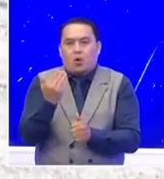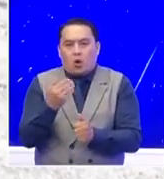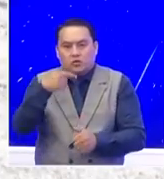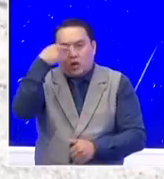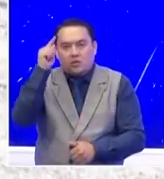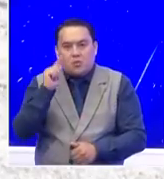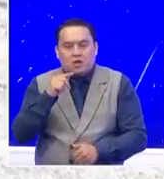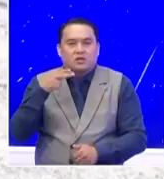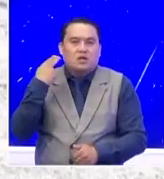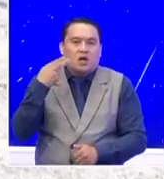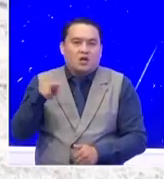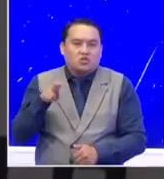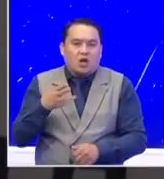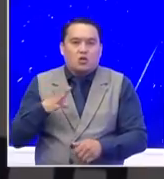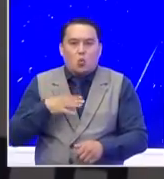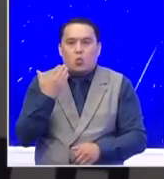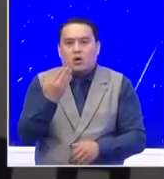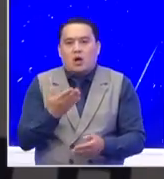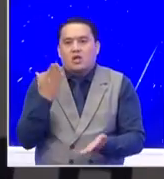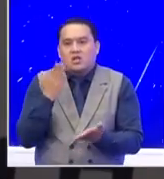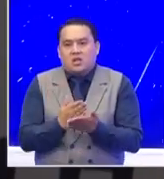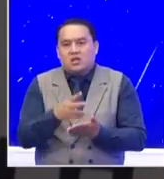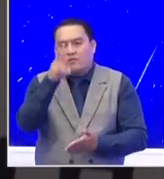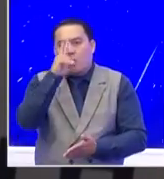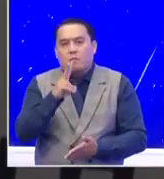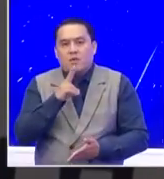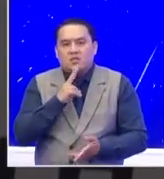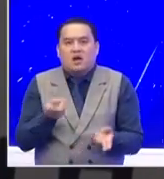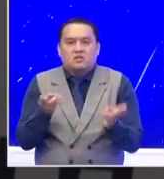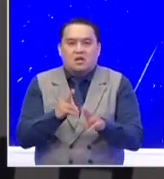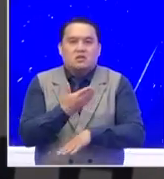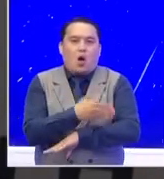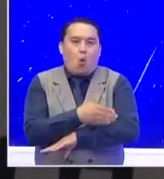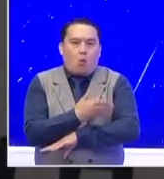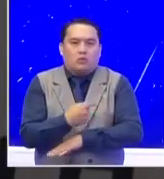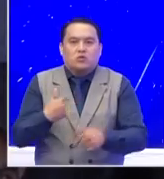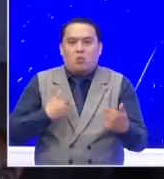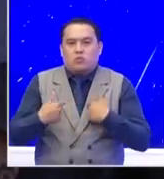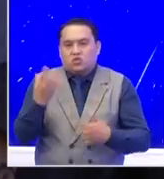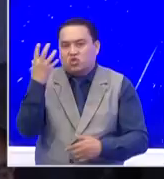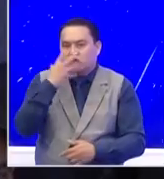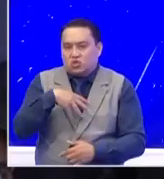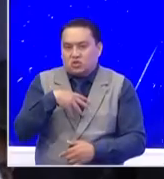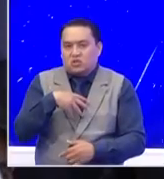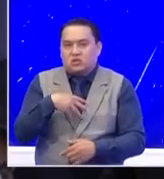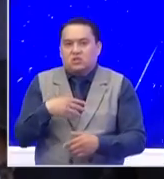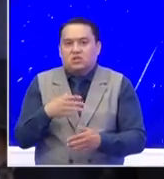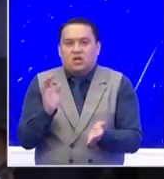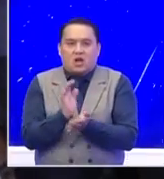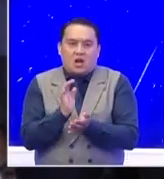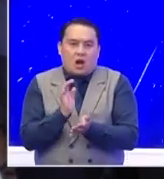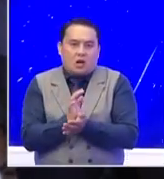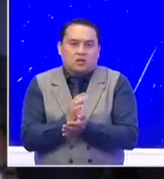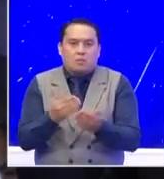словам граждан Азербайджана, в Дагестане они находятся уже больше 2 месяцев. Люди страдают от жары и антисанитарии.